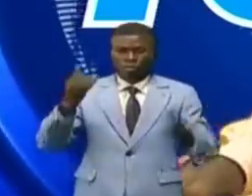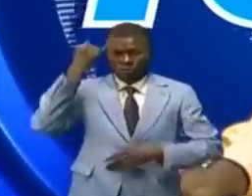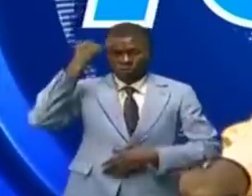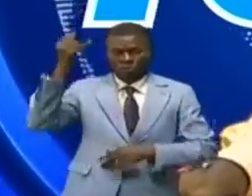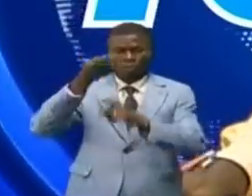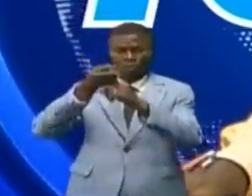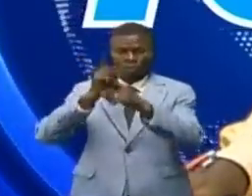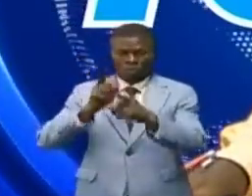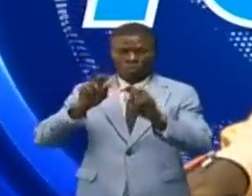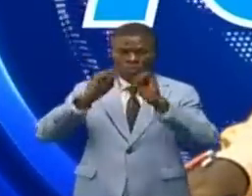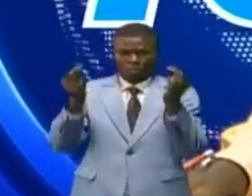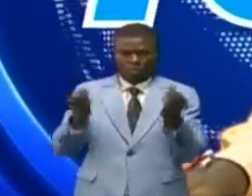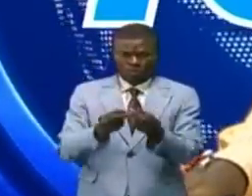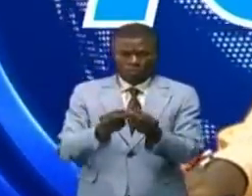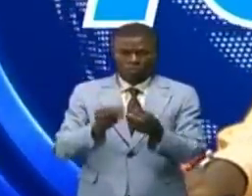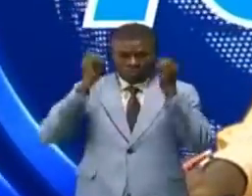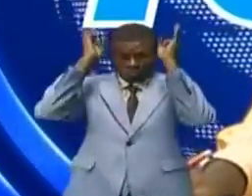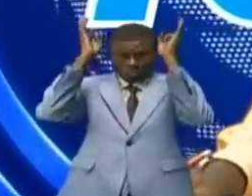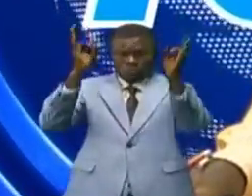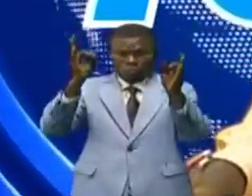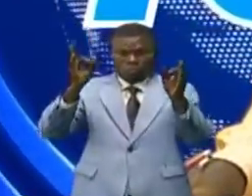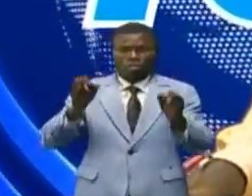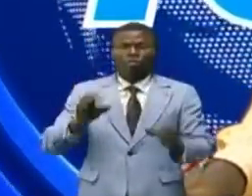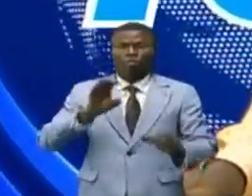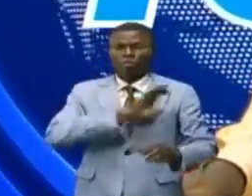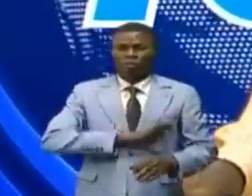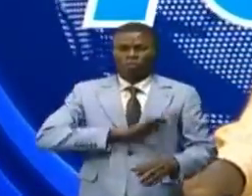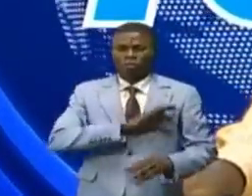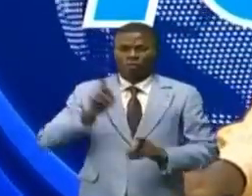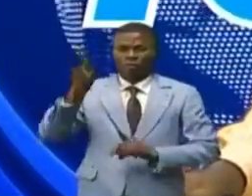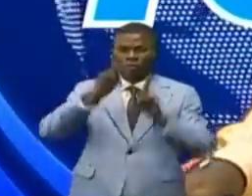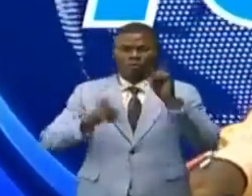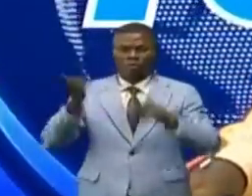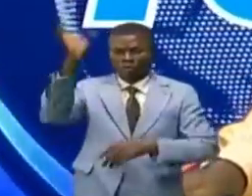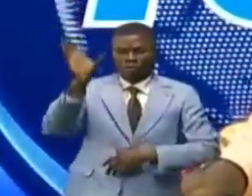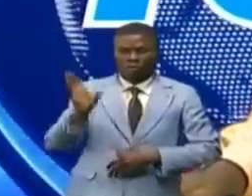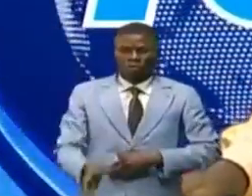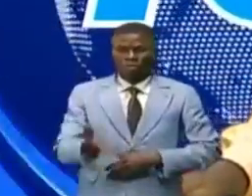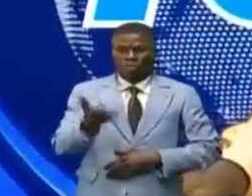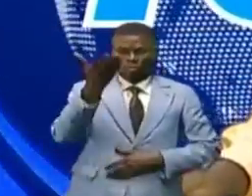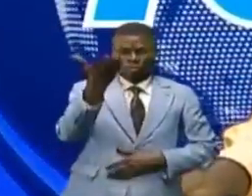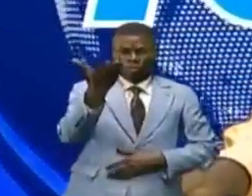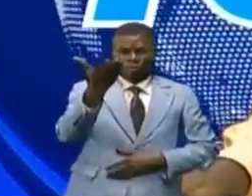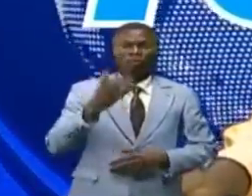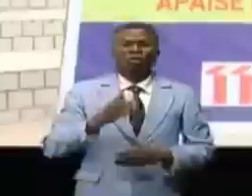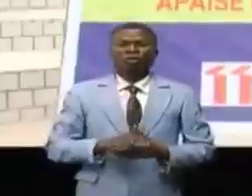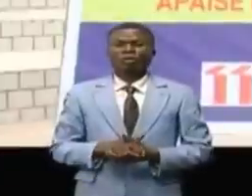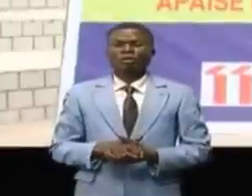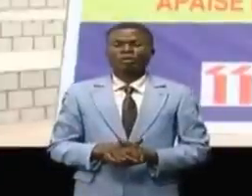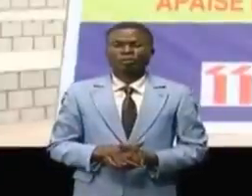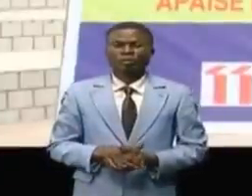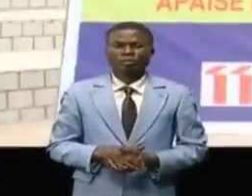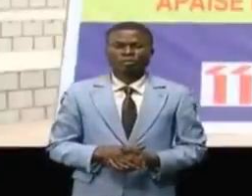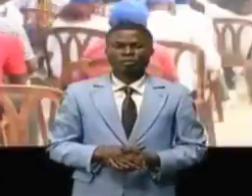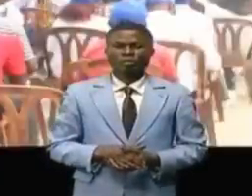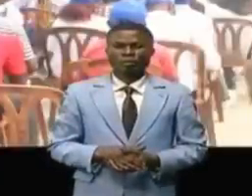initiative du réseau d éducation civique au Congo éric kabama a signé ce reportage